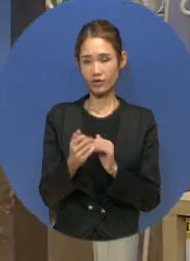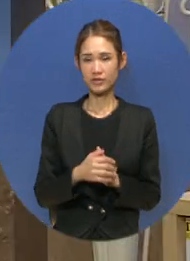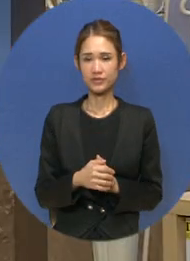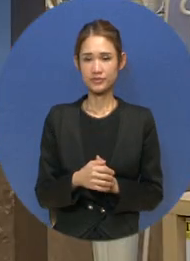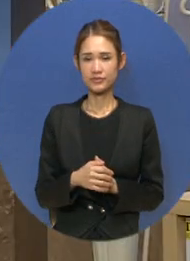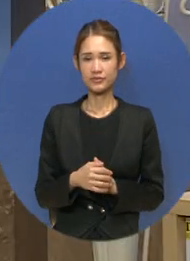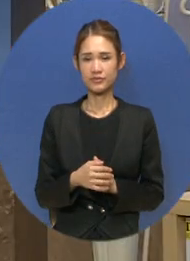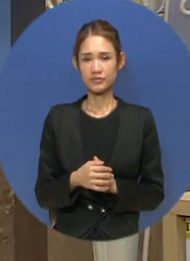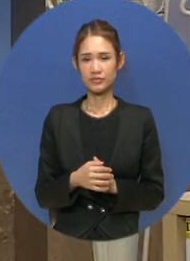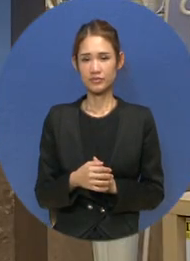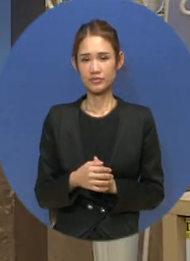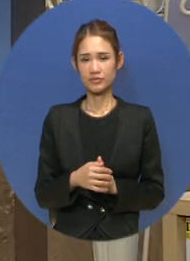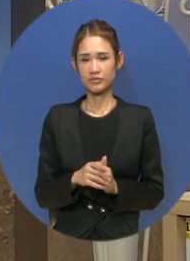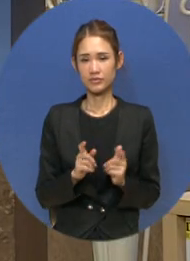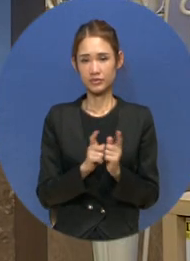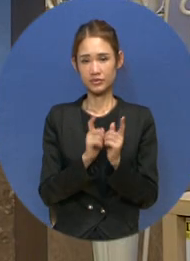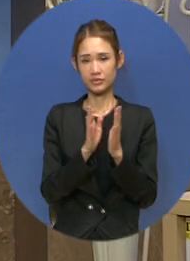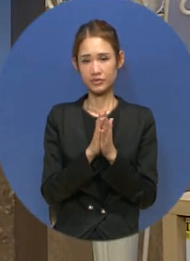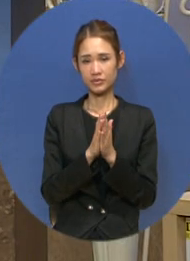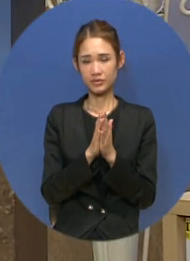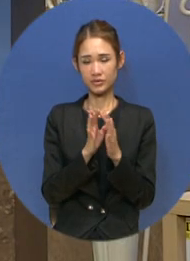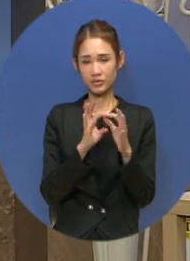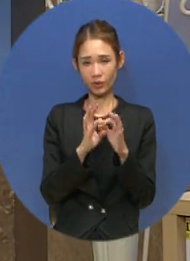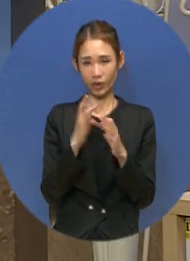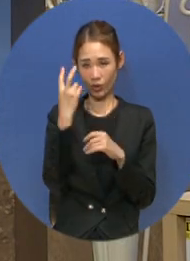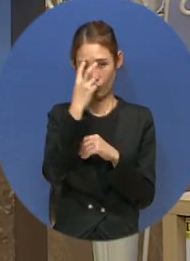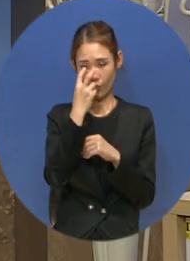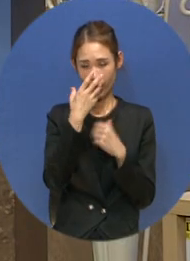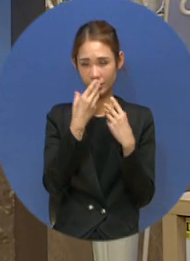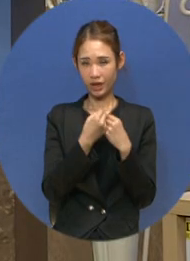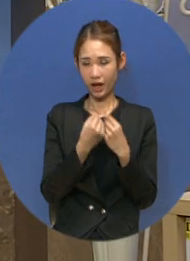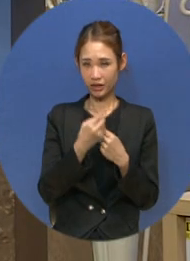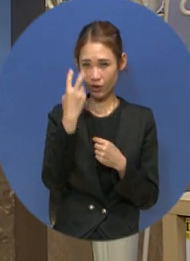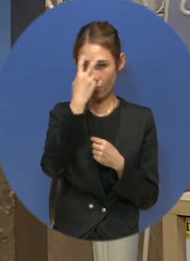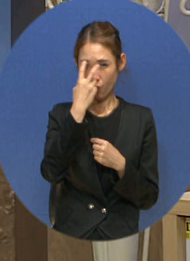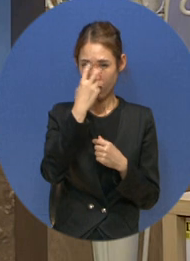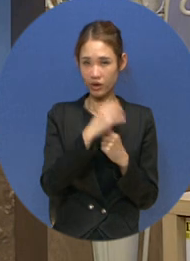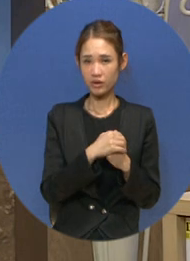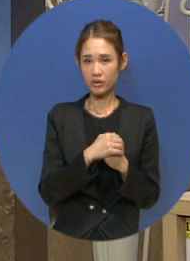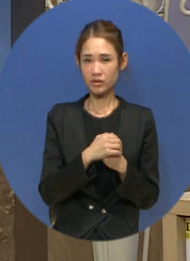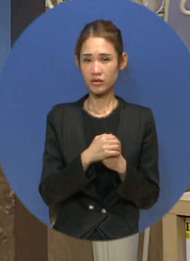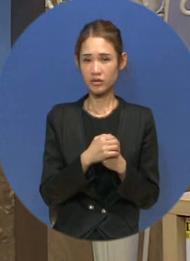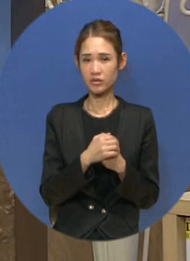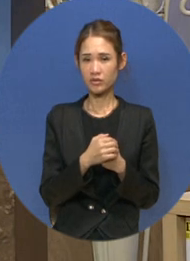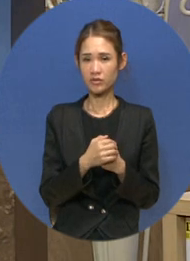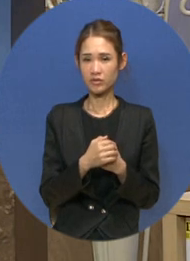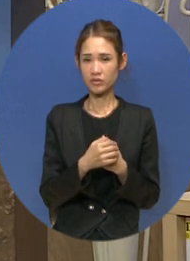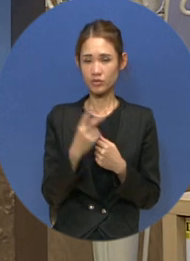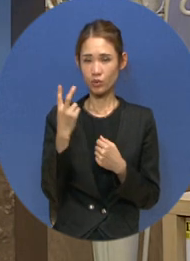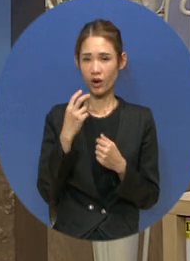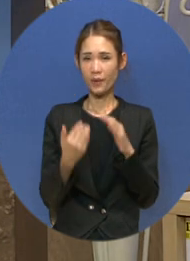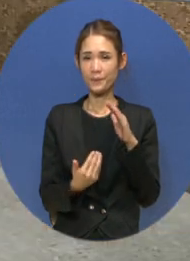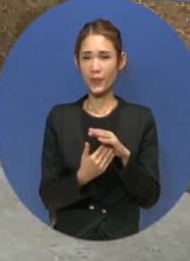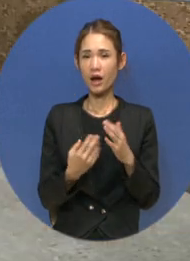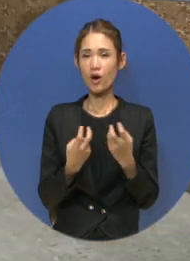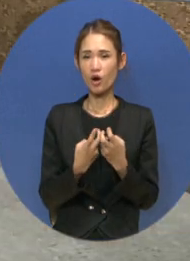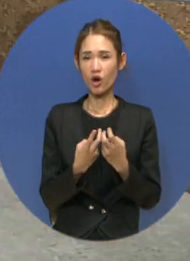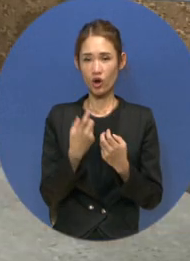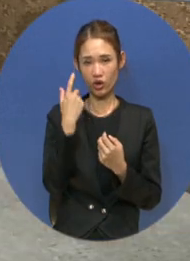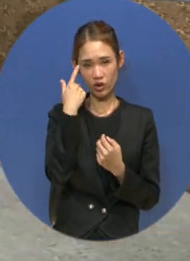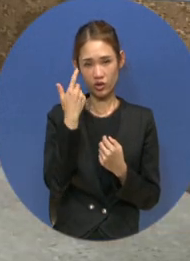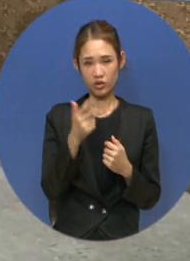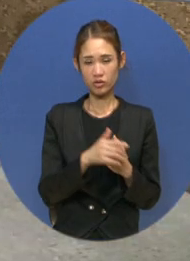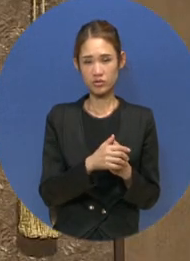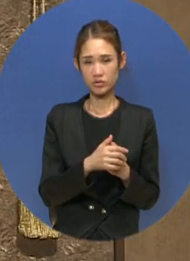네. 이런 당사자분들에 대한 이런 사례 관리라든지 네. 당사자분들에 대한 관리는 또 어떻게 이루어지나요? 예, 그것이 이제